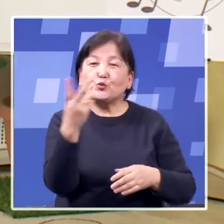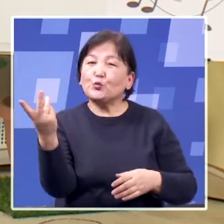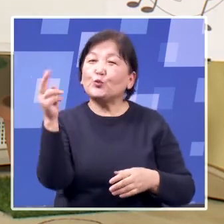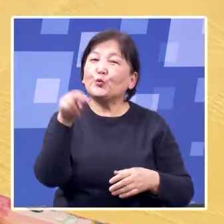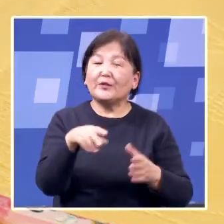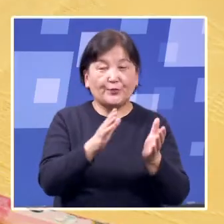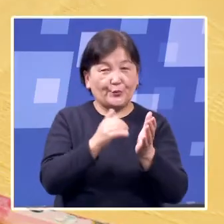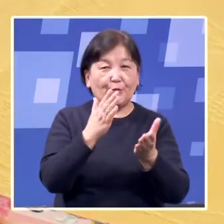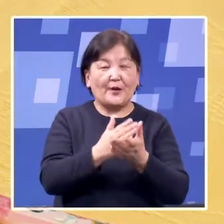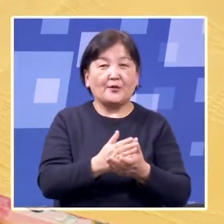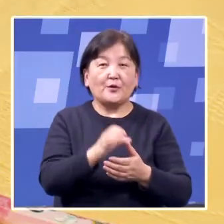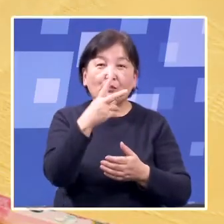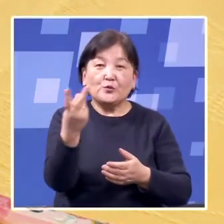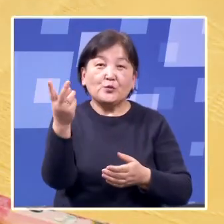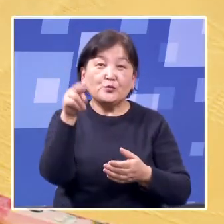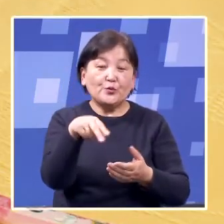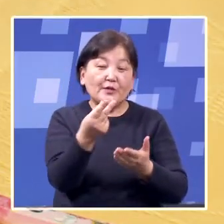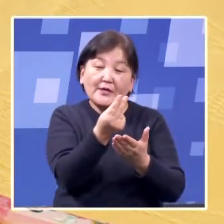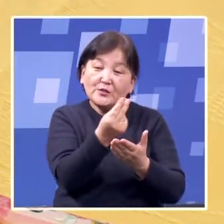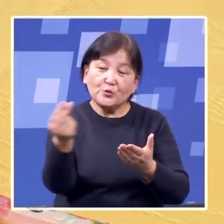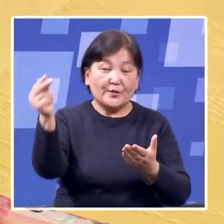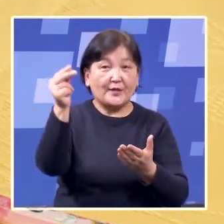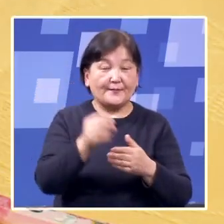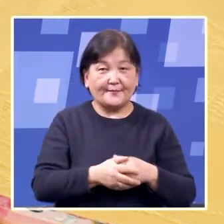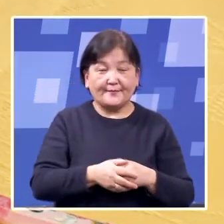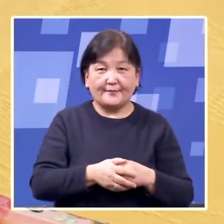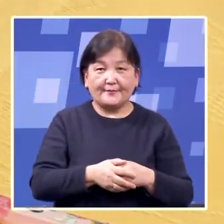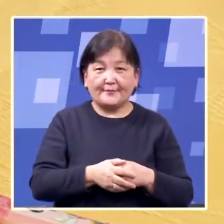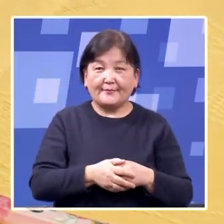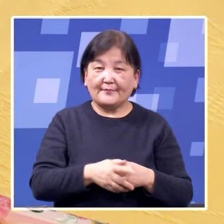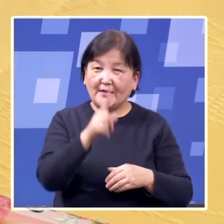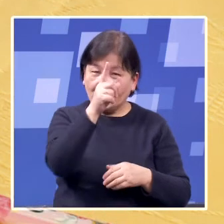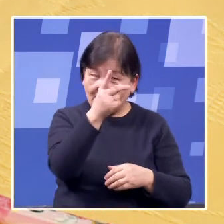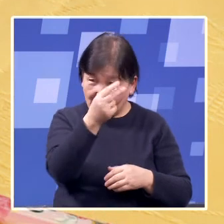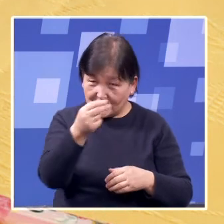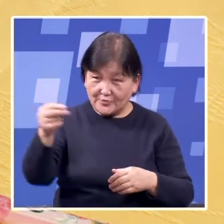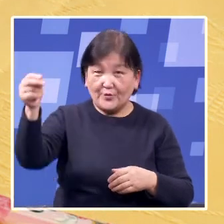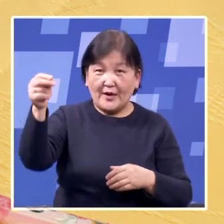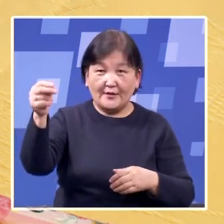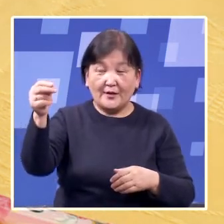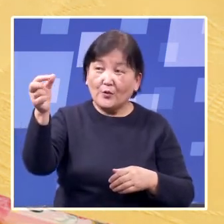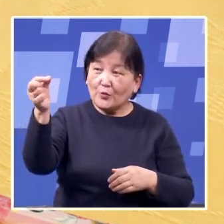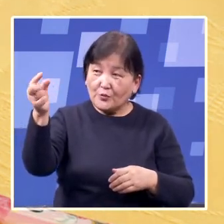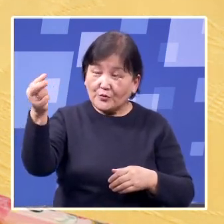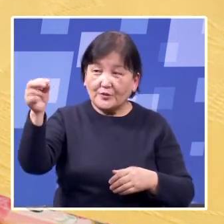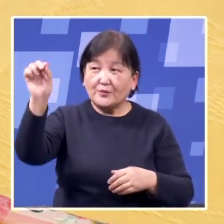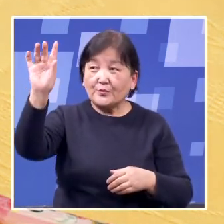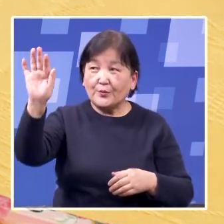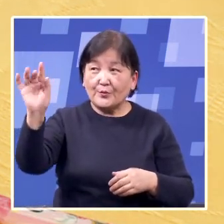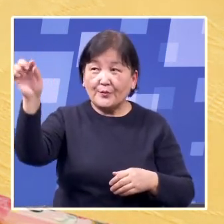сүүлийн зурагтаа тахир зураас зураад тод үзүүрт нь дугуй төрс зураарай